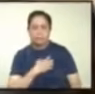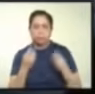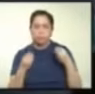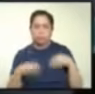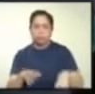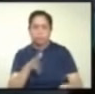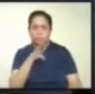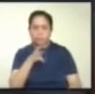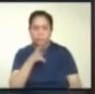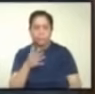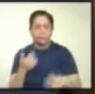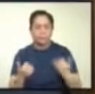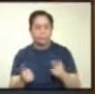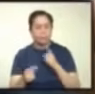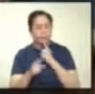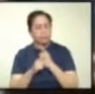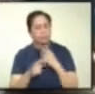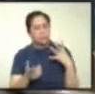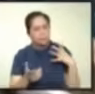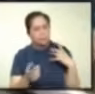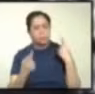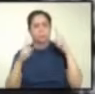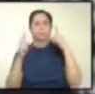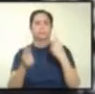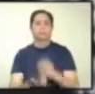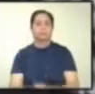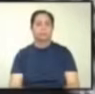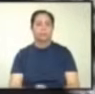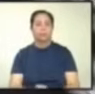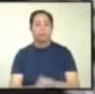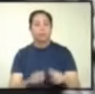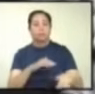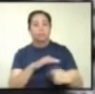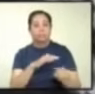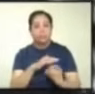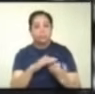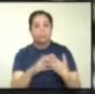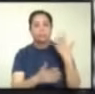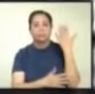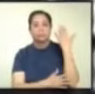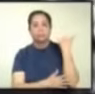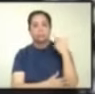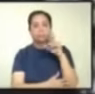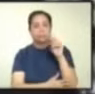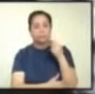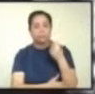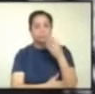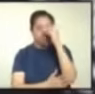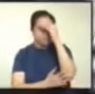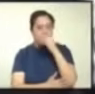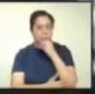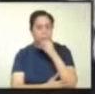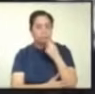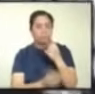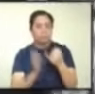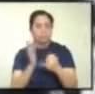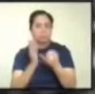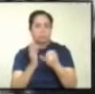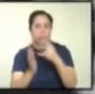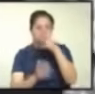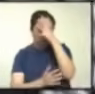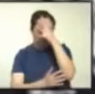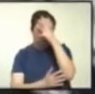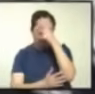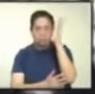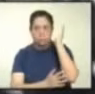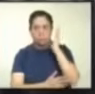ina. Ito na po yung pinakaantay namin. Grade school naman si J. Mark Duhay nang maulila ng mamamahayag na ama.